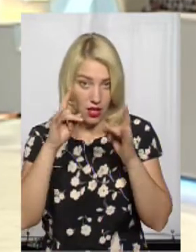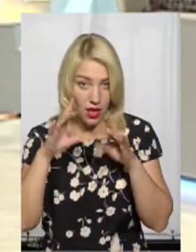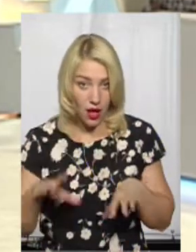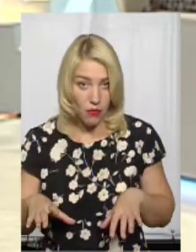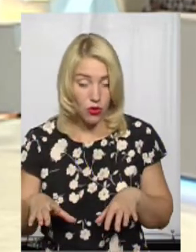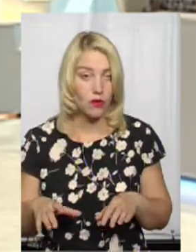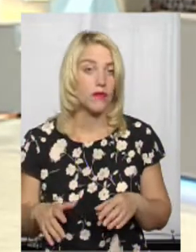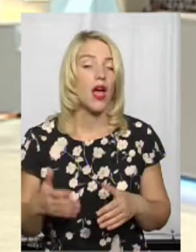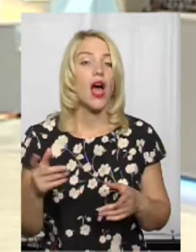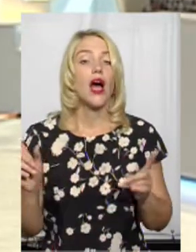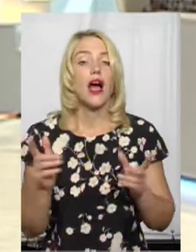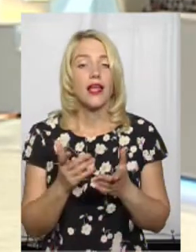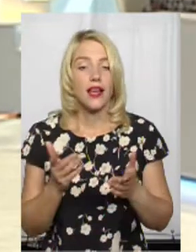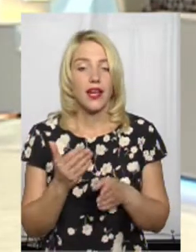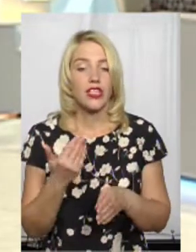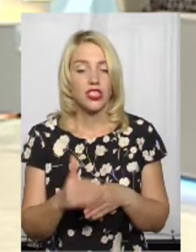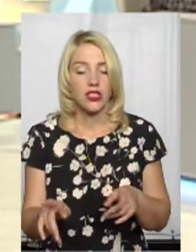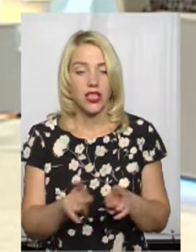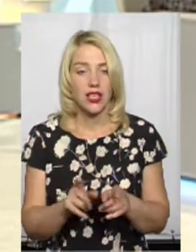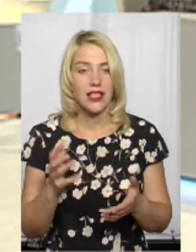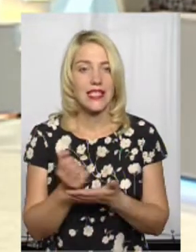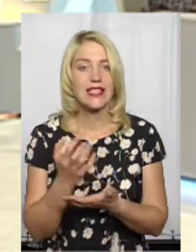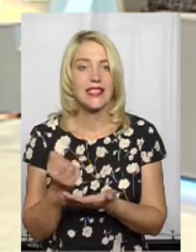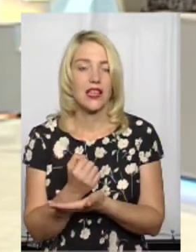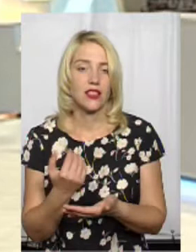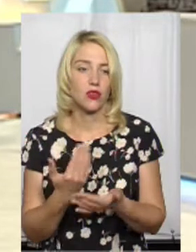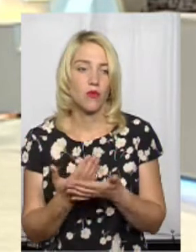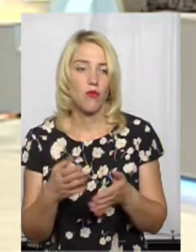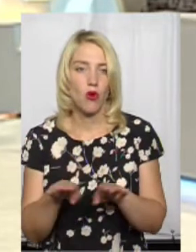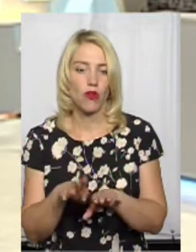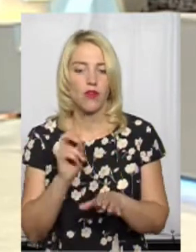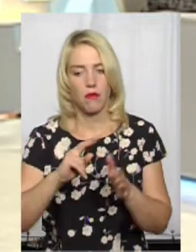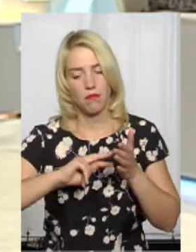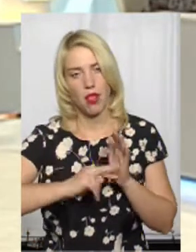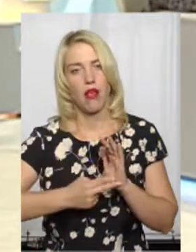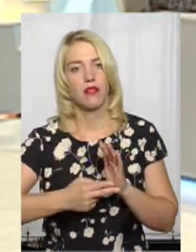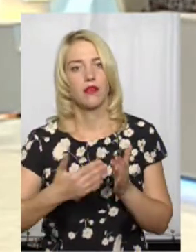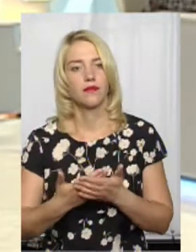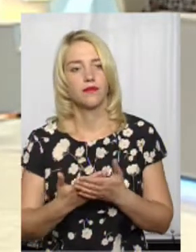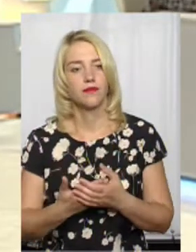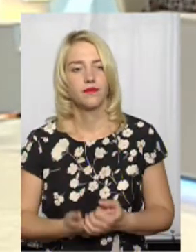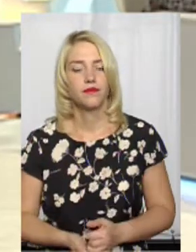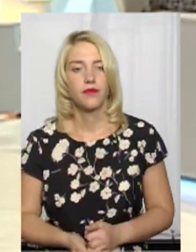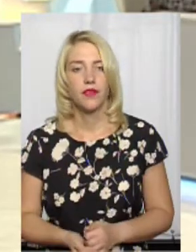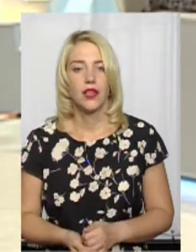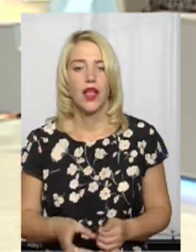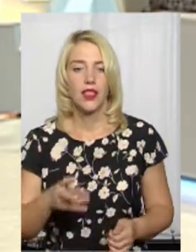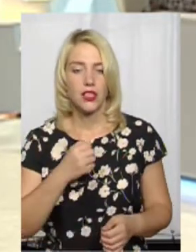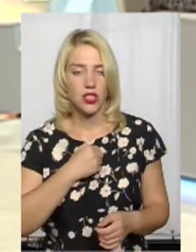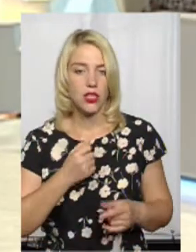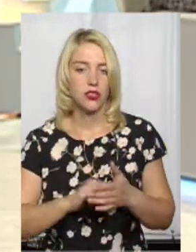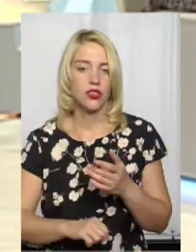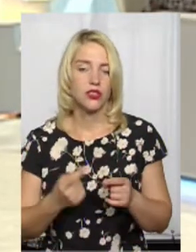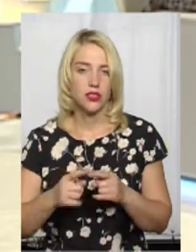таке. Яка частка таких знахідок? Порівняно з плановими якимись розкопками. Я вам скажу так, на жаль, через те,